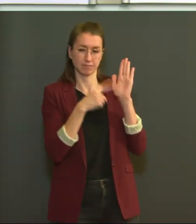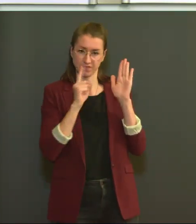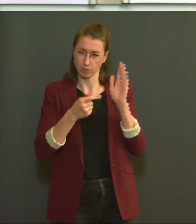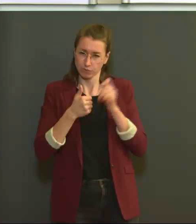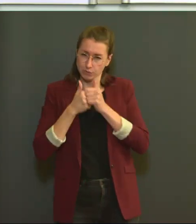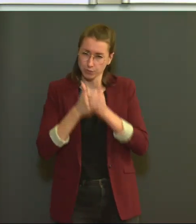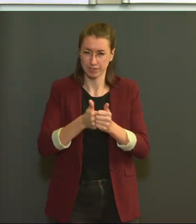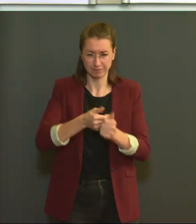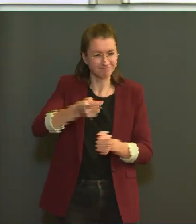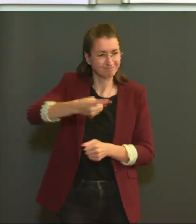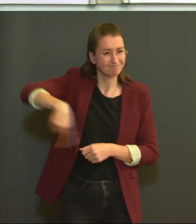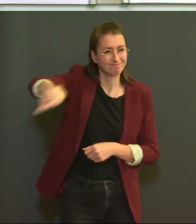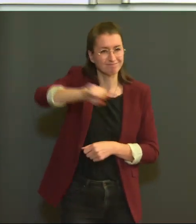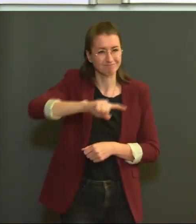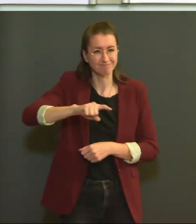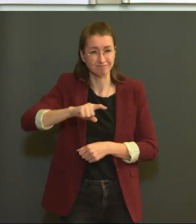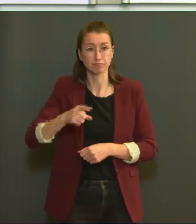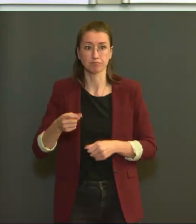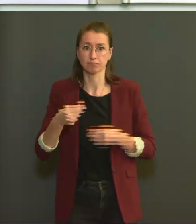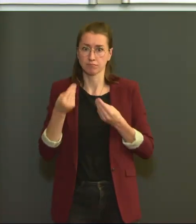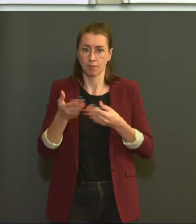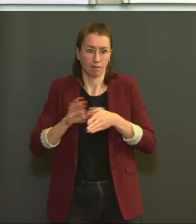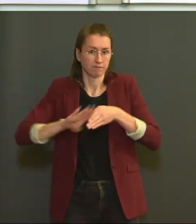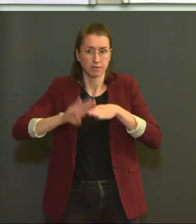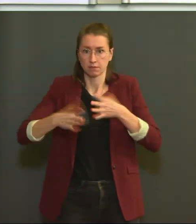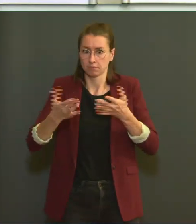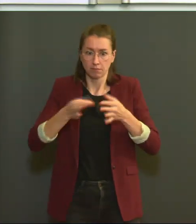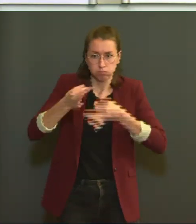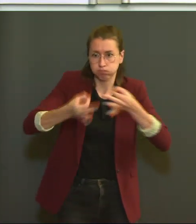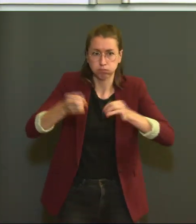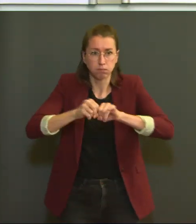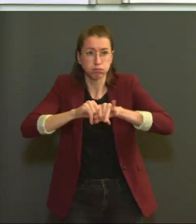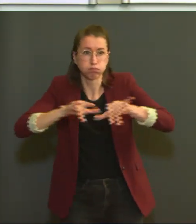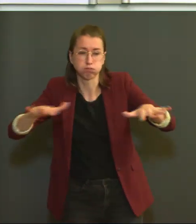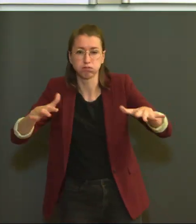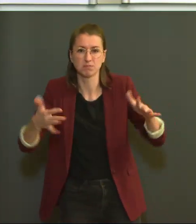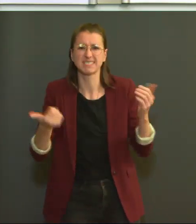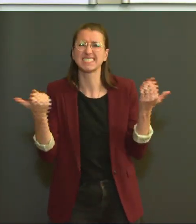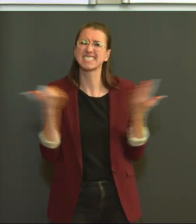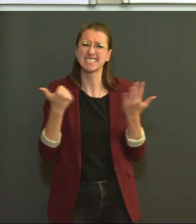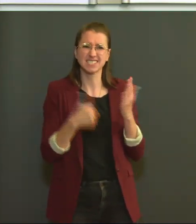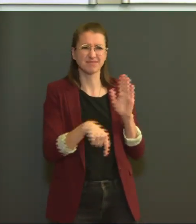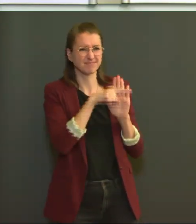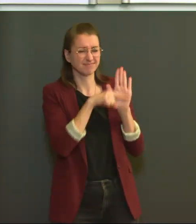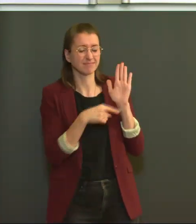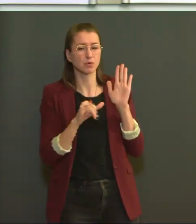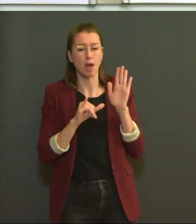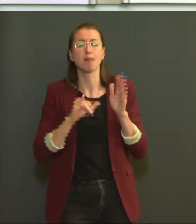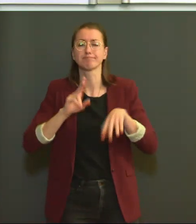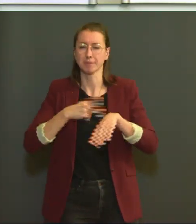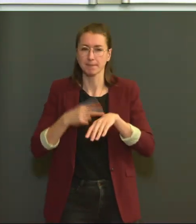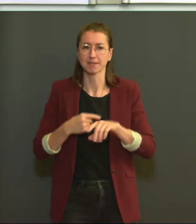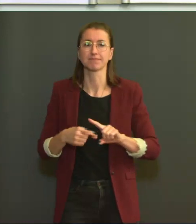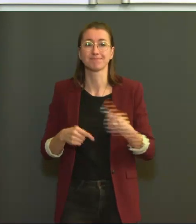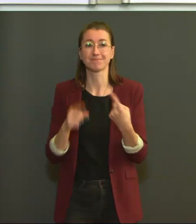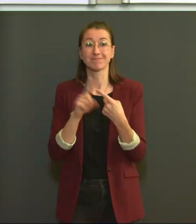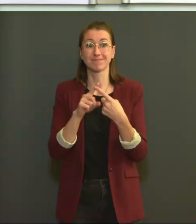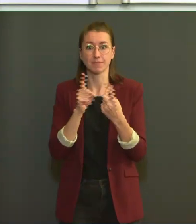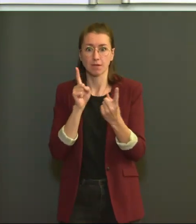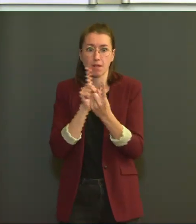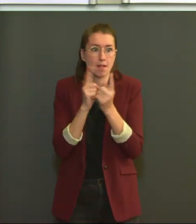propagation du virus. C'est-à-dire, 1. Limitez vos contacts proches.